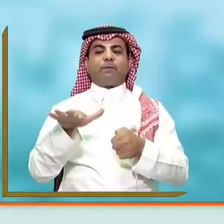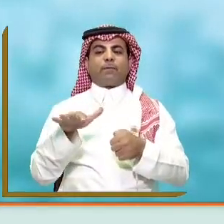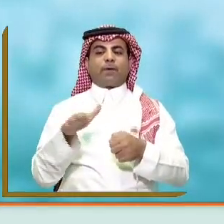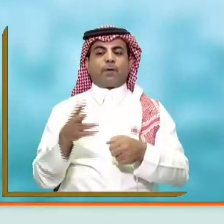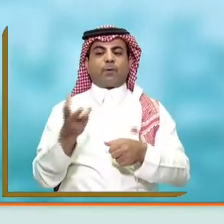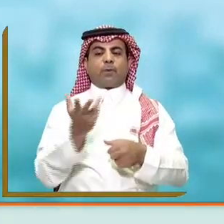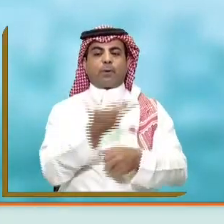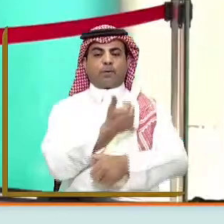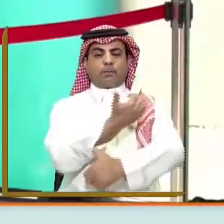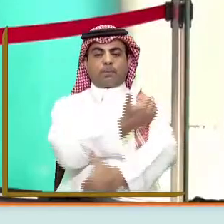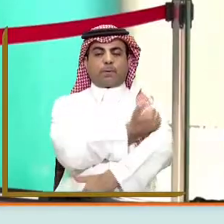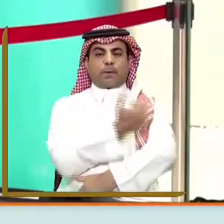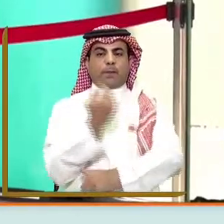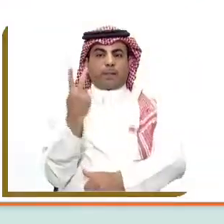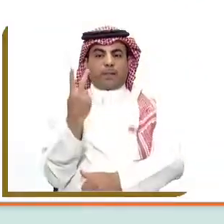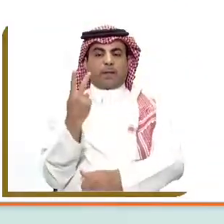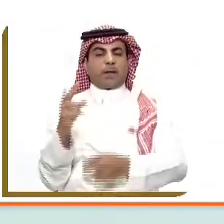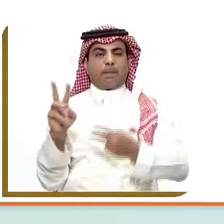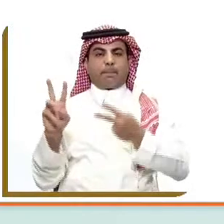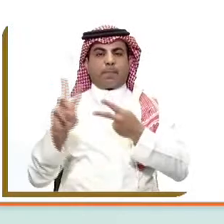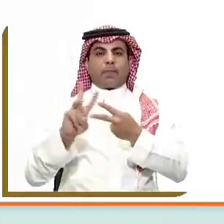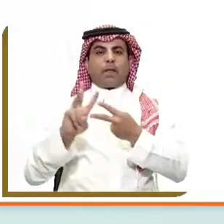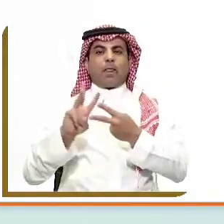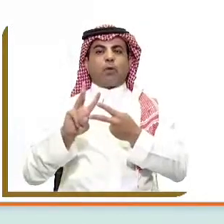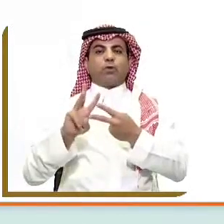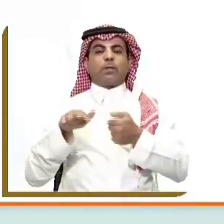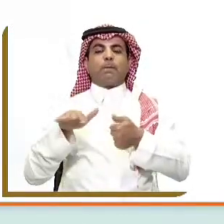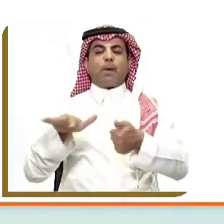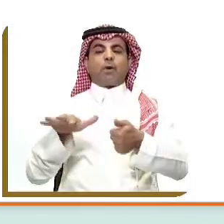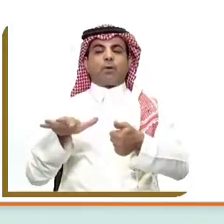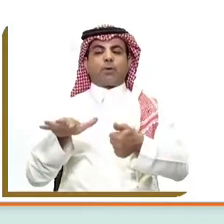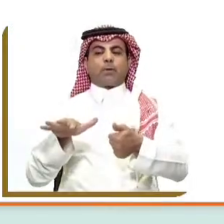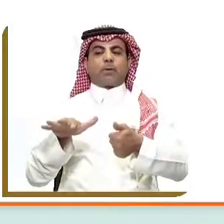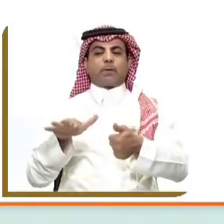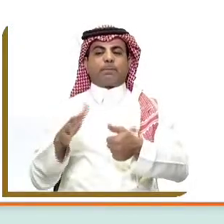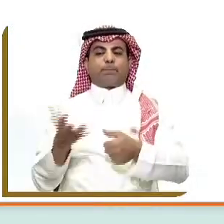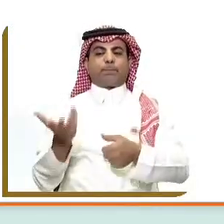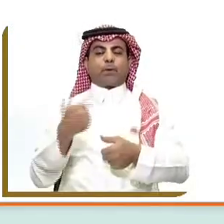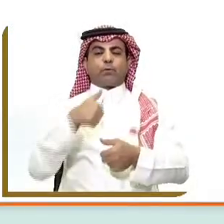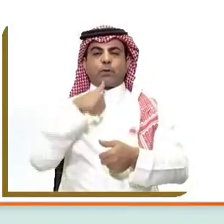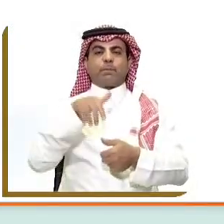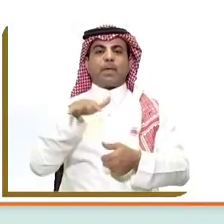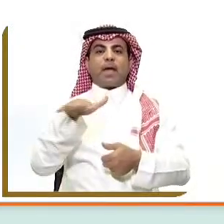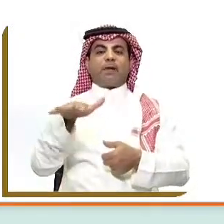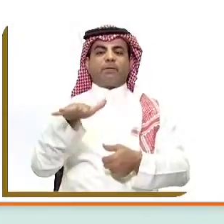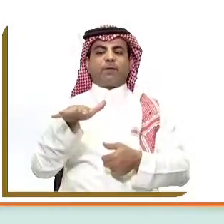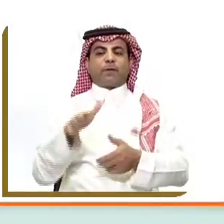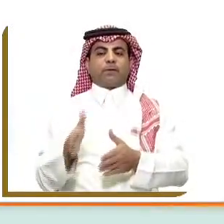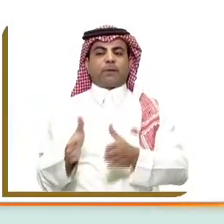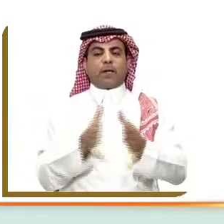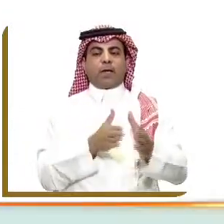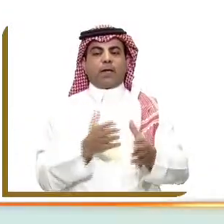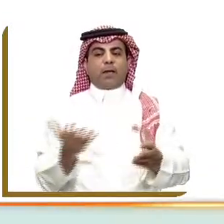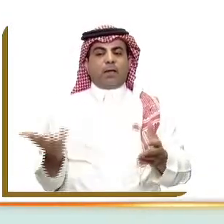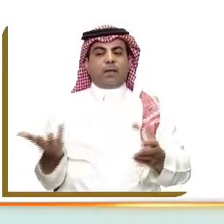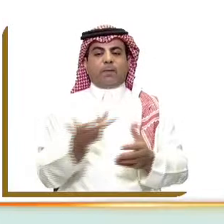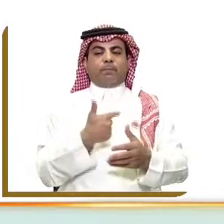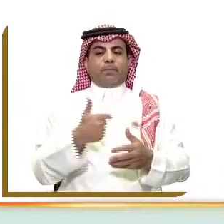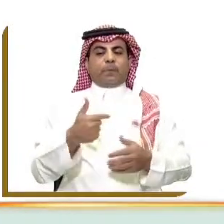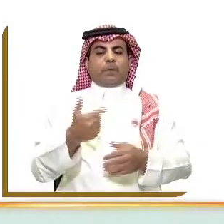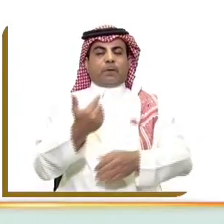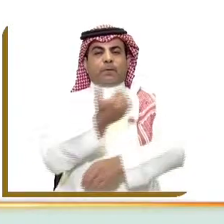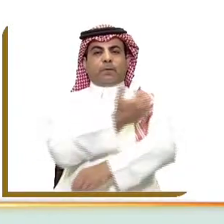55,900,000 جرعة، وعدد المحصنين بجرعتين بلغ أكثر من 23 مليونا وأكثر من 600,000